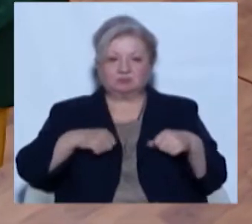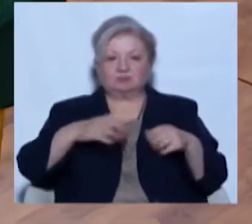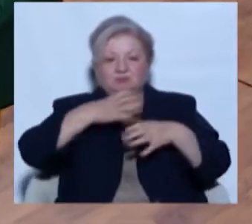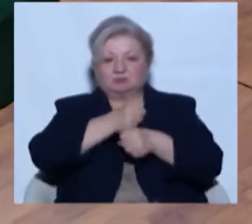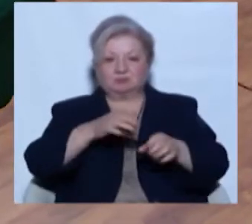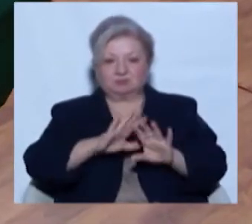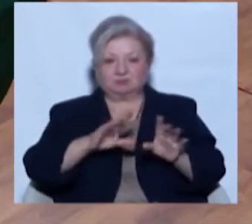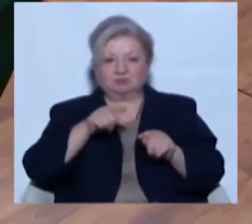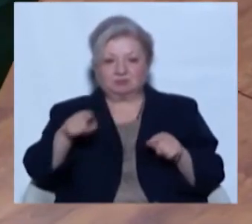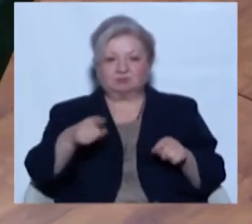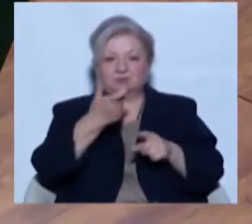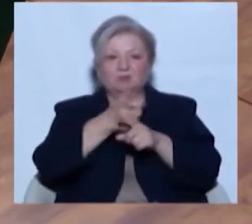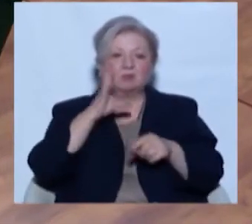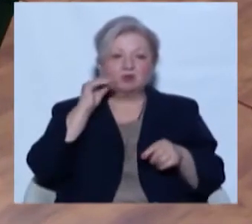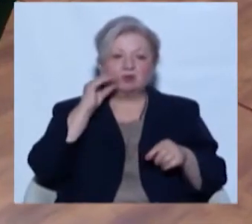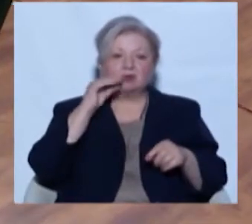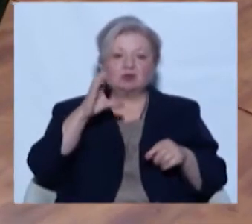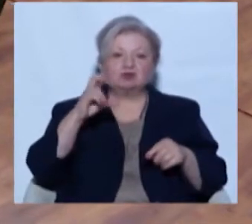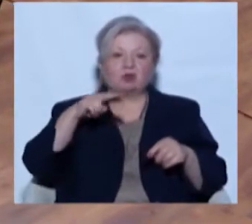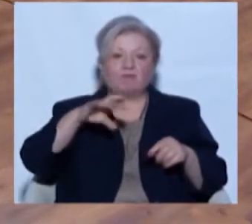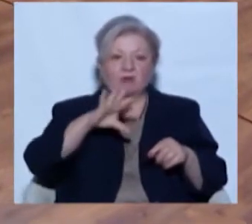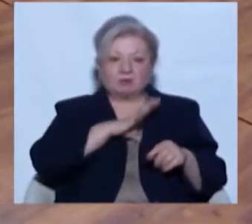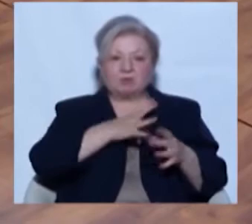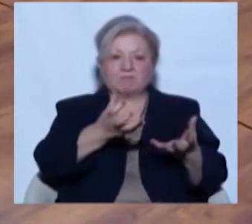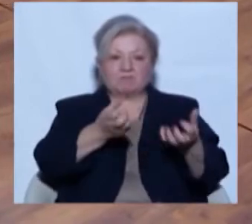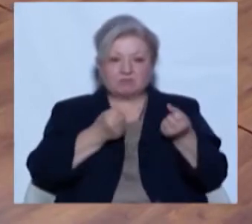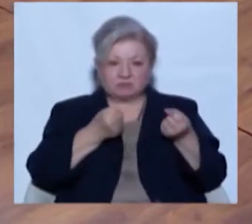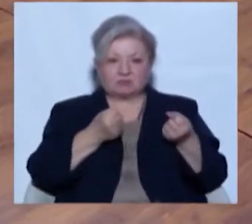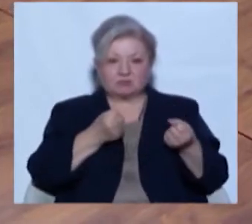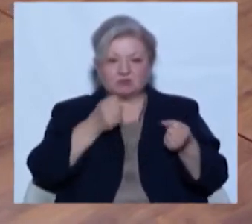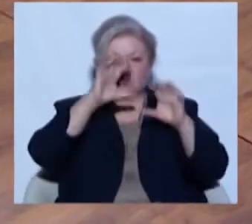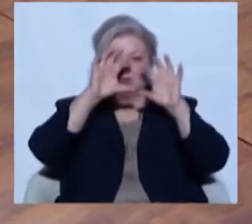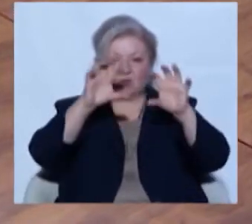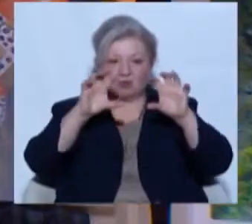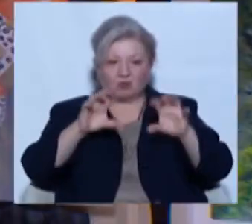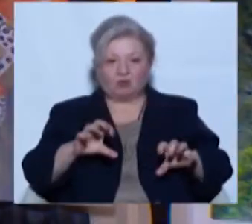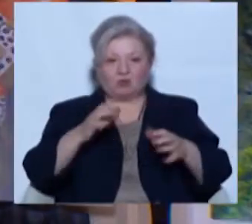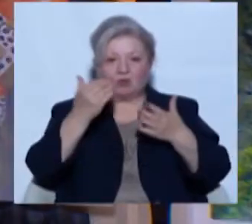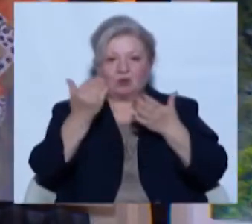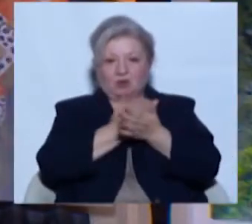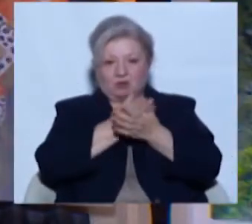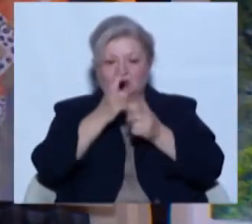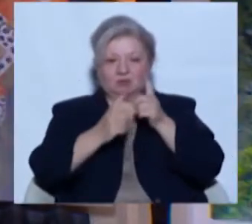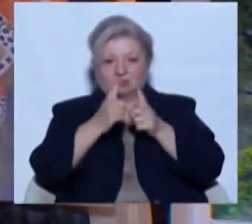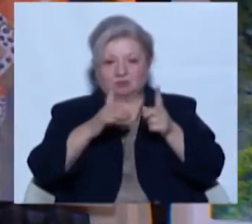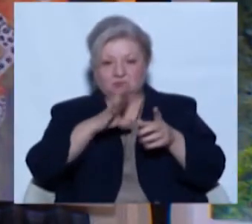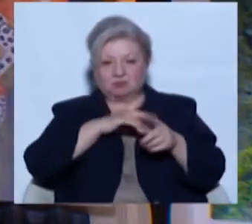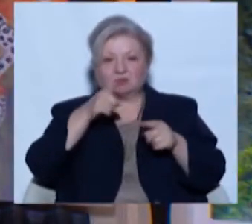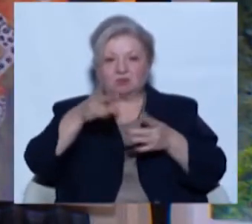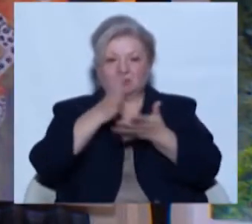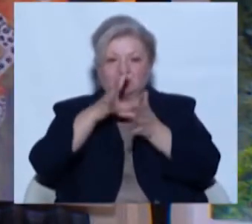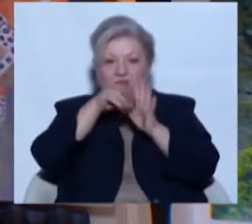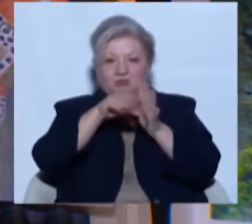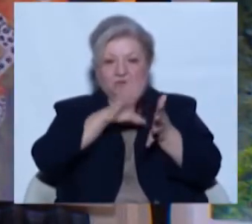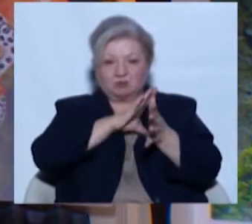țira, da, rodesat Slovac ebma mires Constituția, da, Constituția și da, mouki de